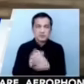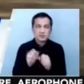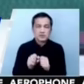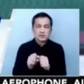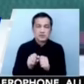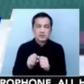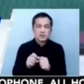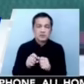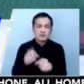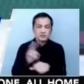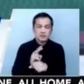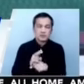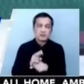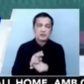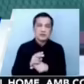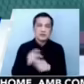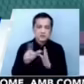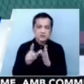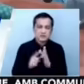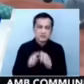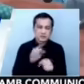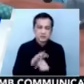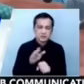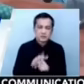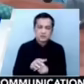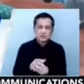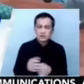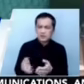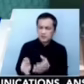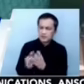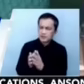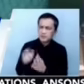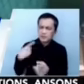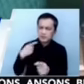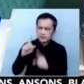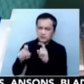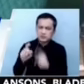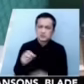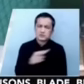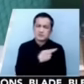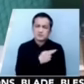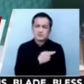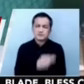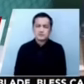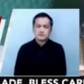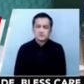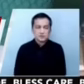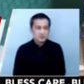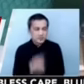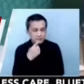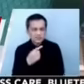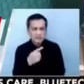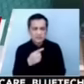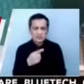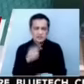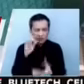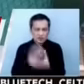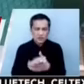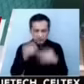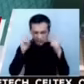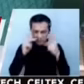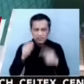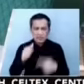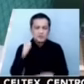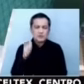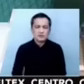rape may mga naging tanong si committee Chairman senator Robin Padilla sasabihin ng asawa ay masakit ang ulo ko ayaw ko